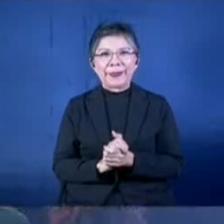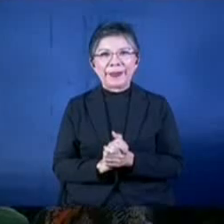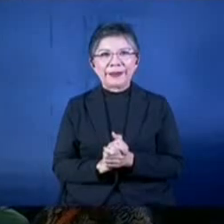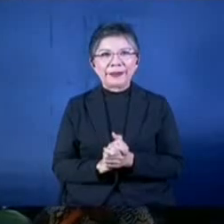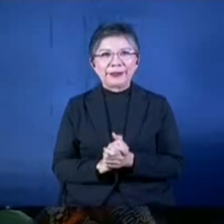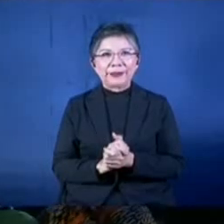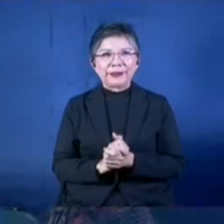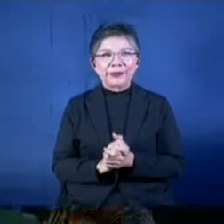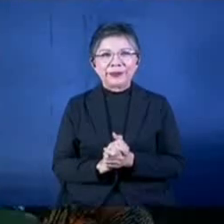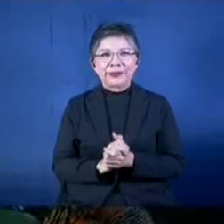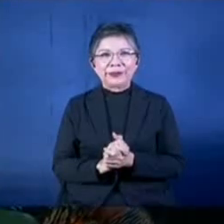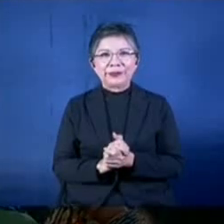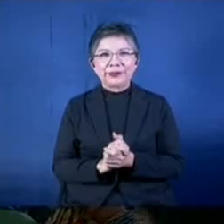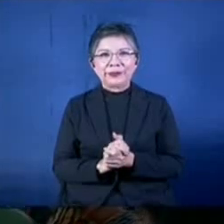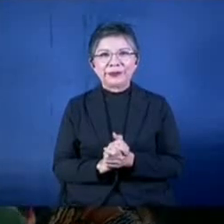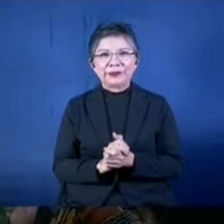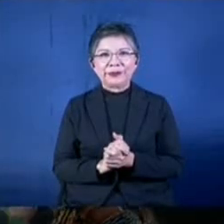silakan bergeser.